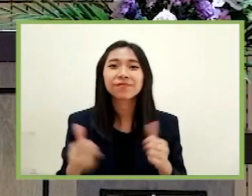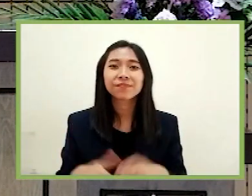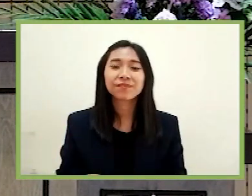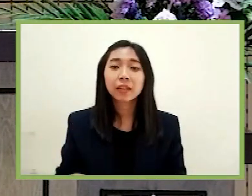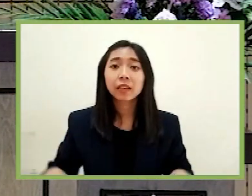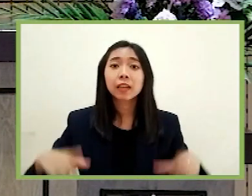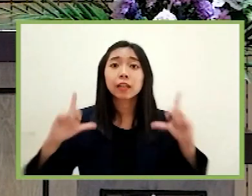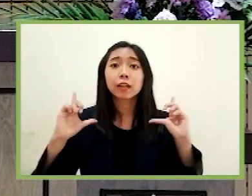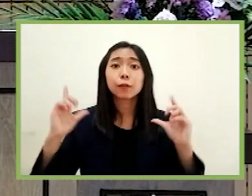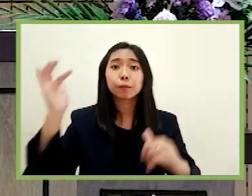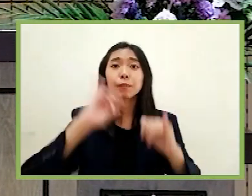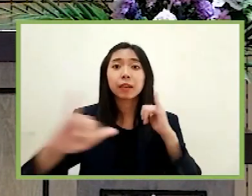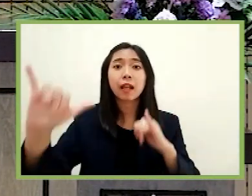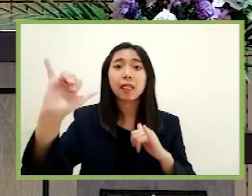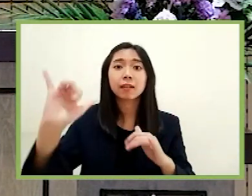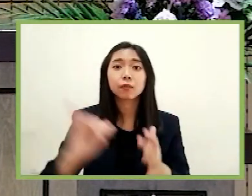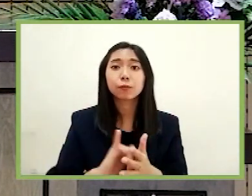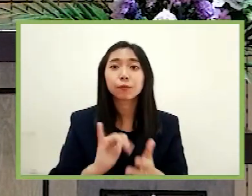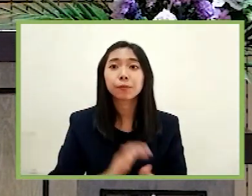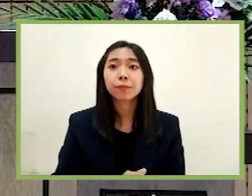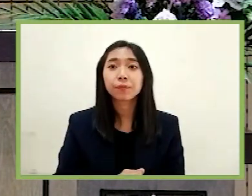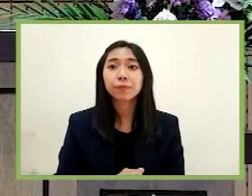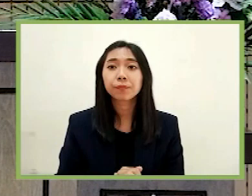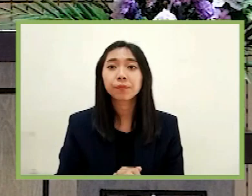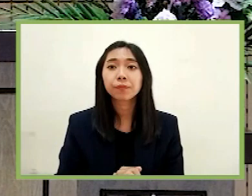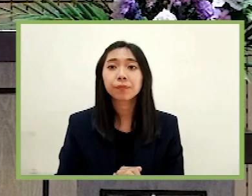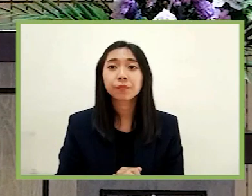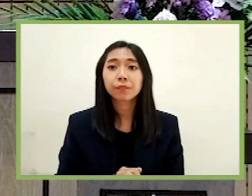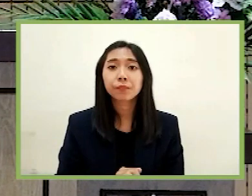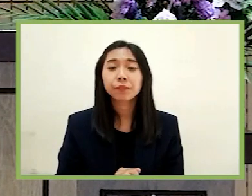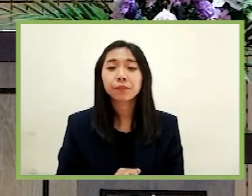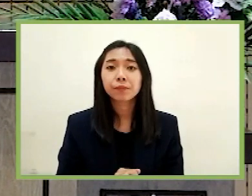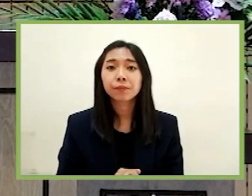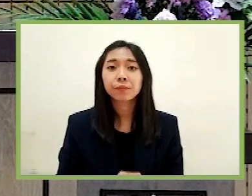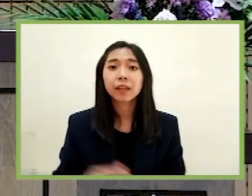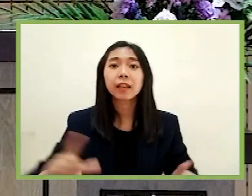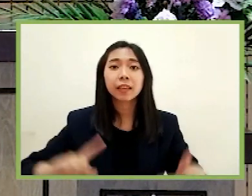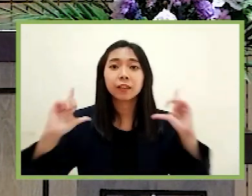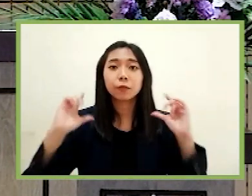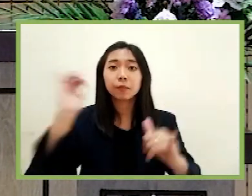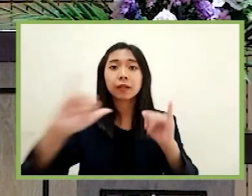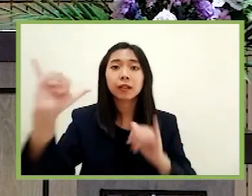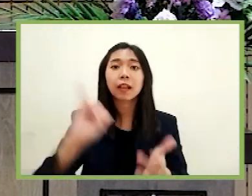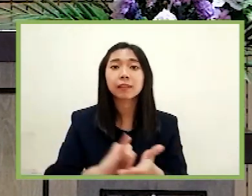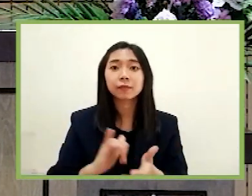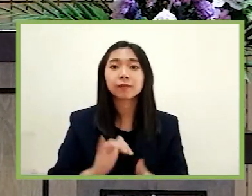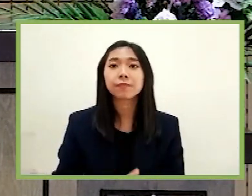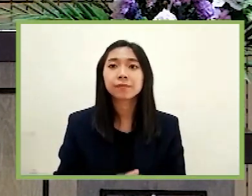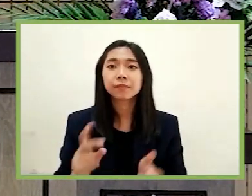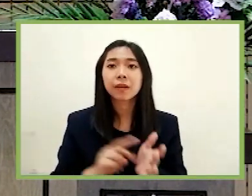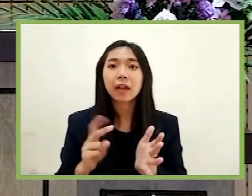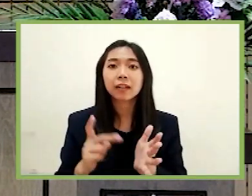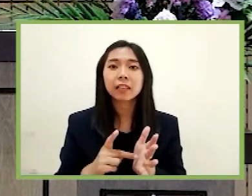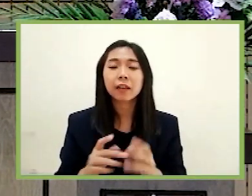hidup kekal yang dalam bahasa aslinya ayunions kalau diterjemahkan